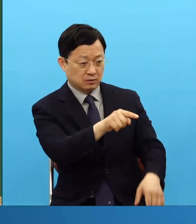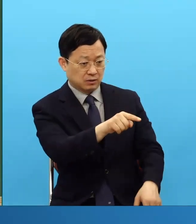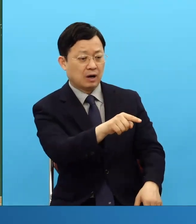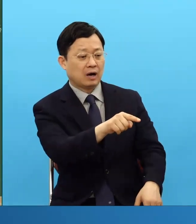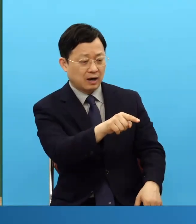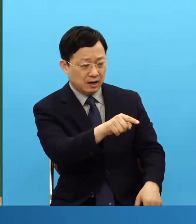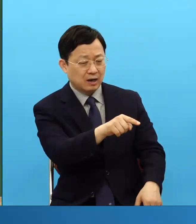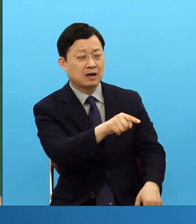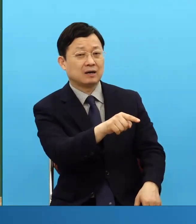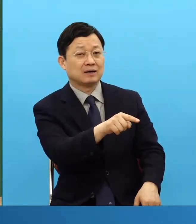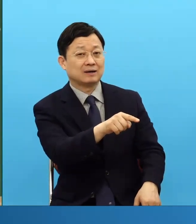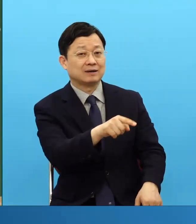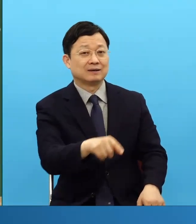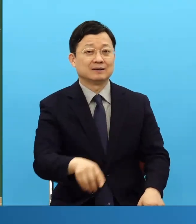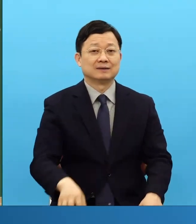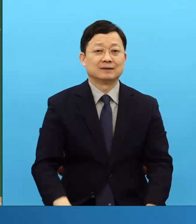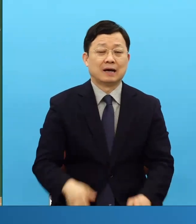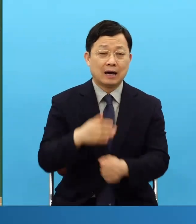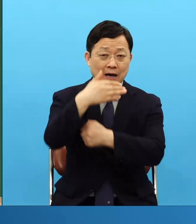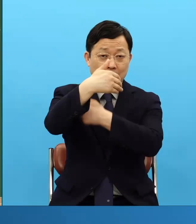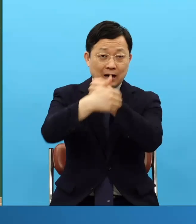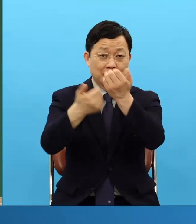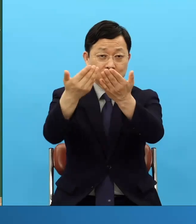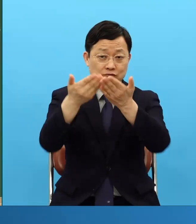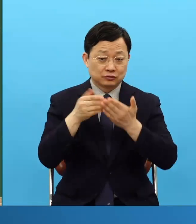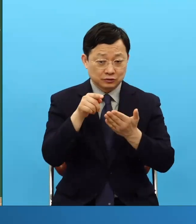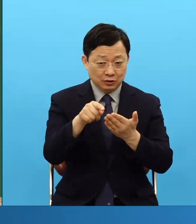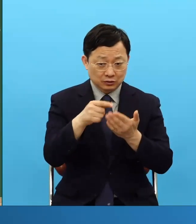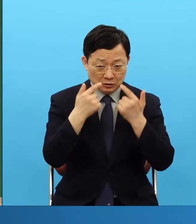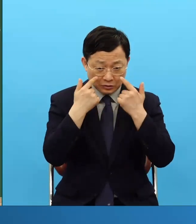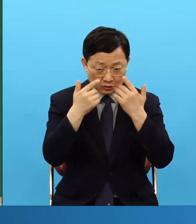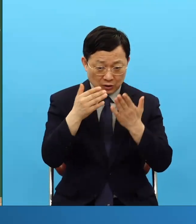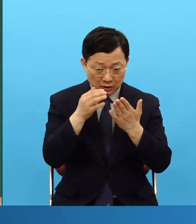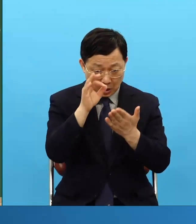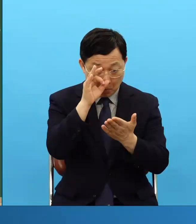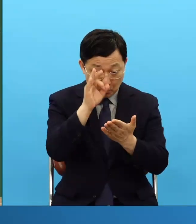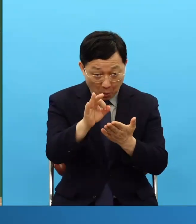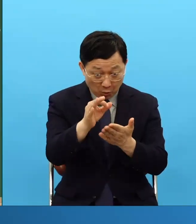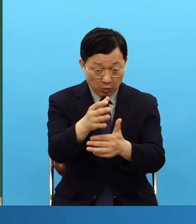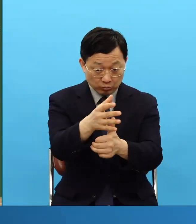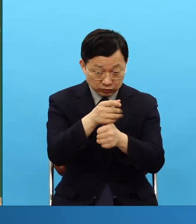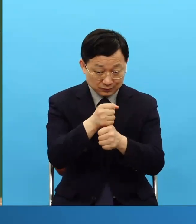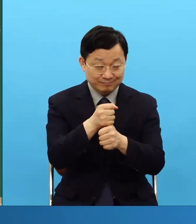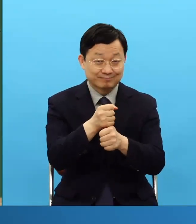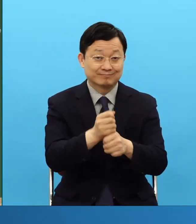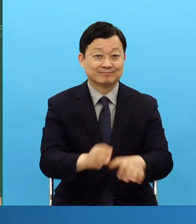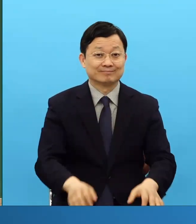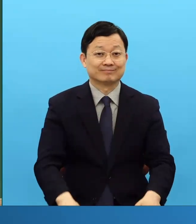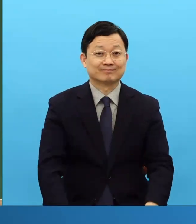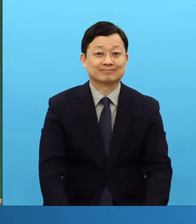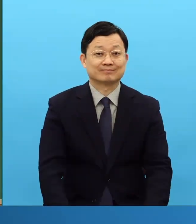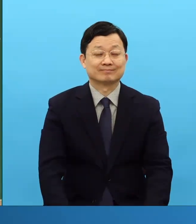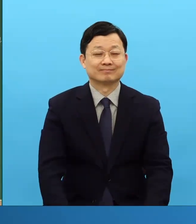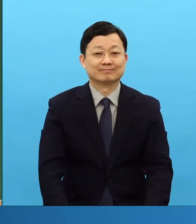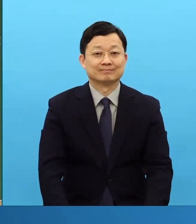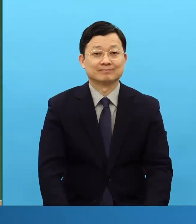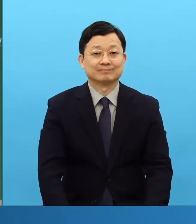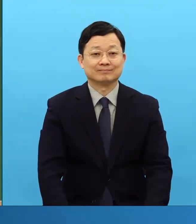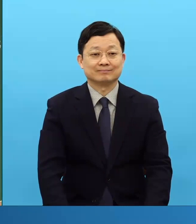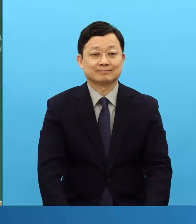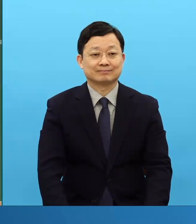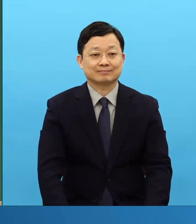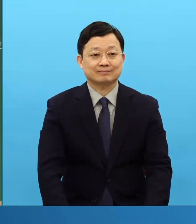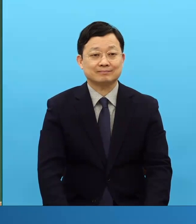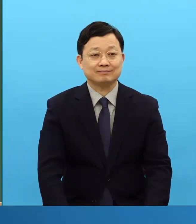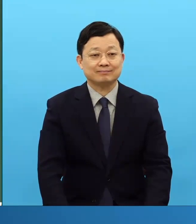때 이렇게 하나님 주시는 거 정확하게 붙잡게 되는 거죠. And realizing God's message, you can hold on to the accurate things of God. 이